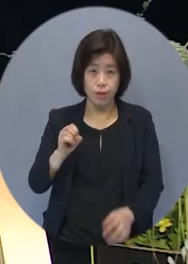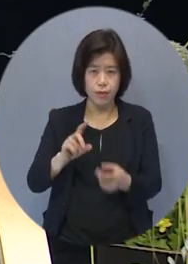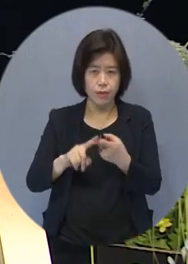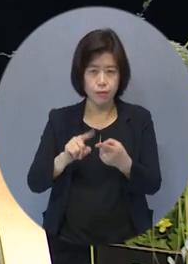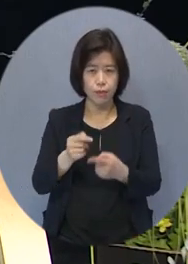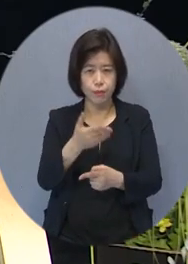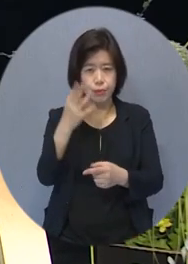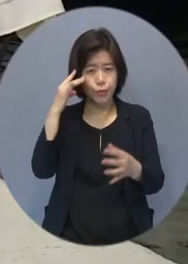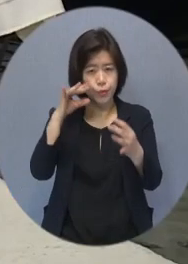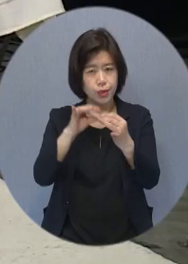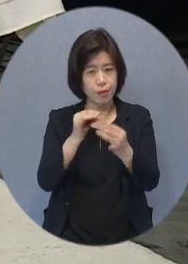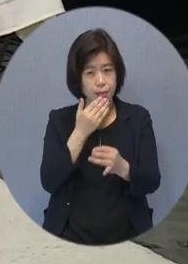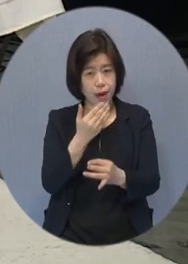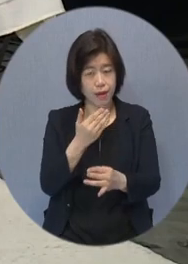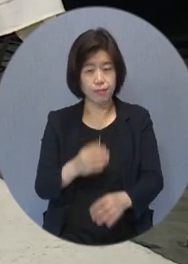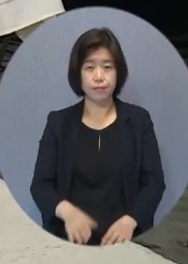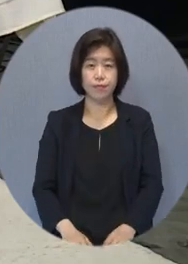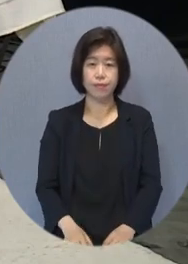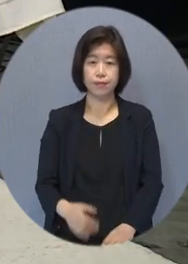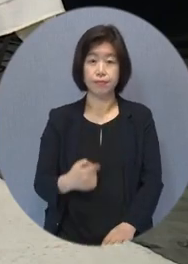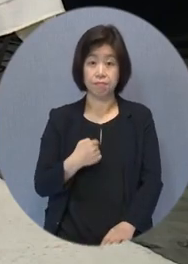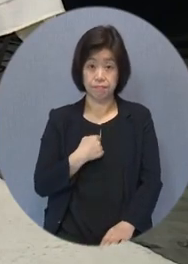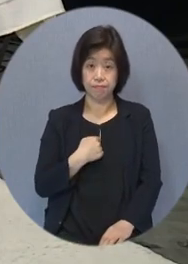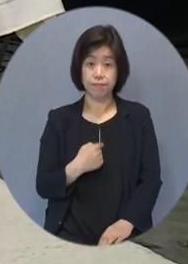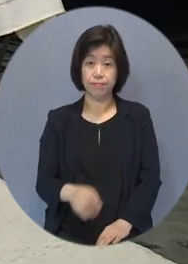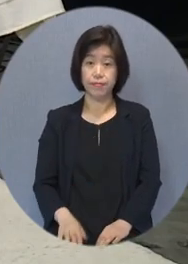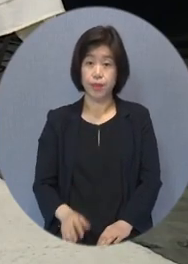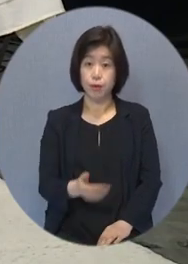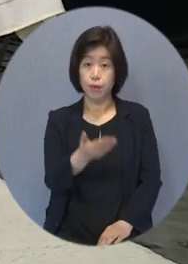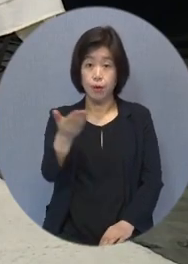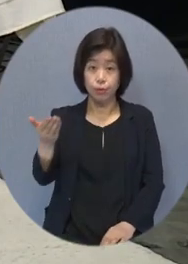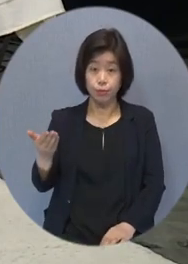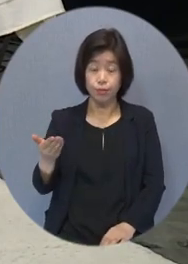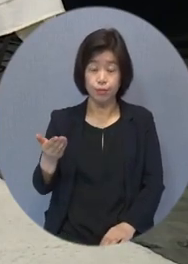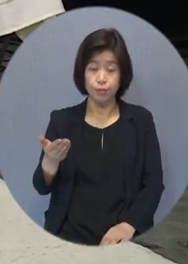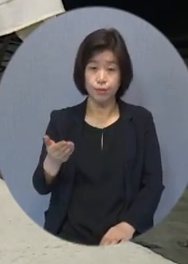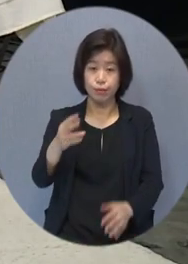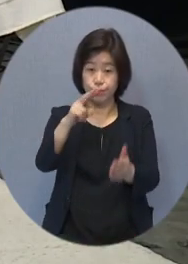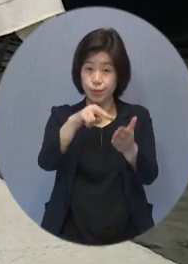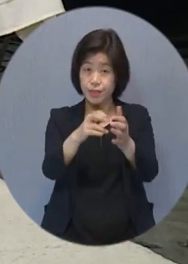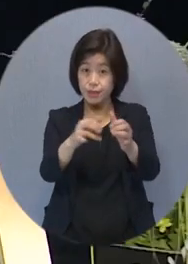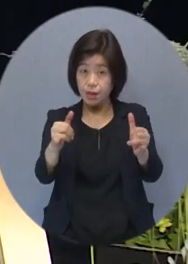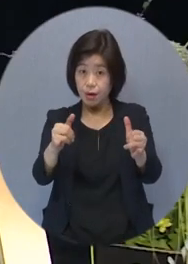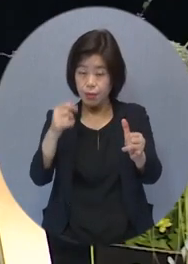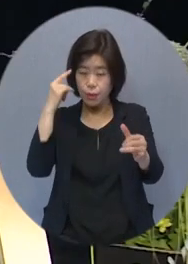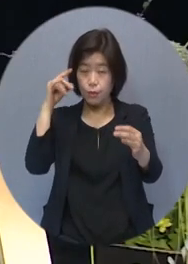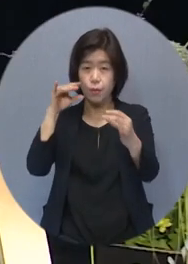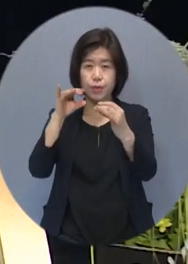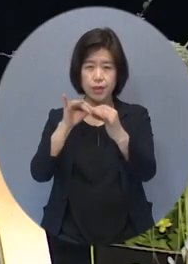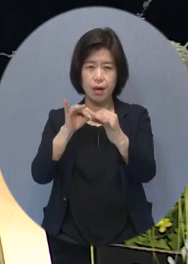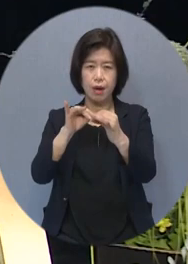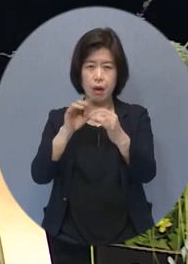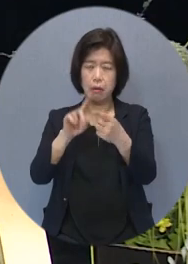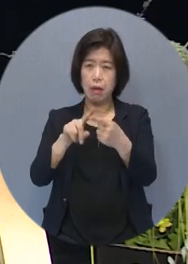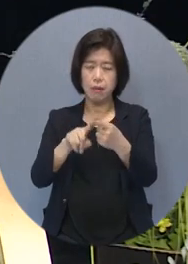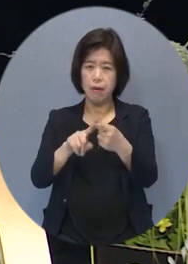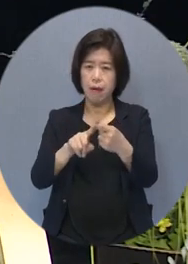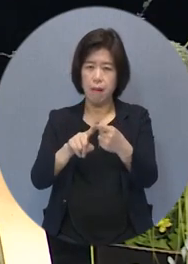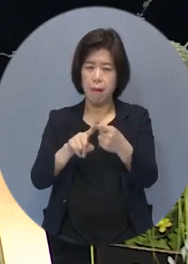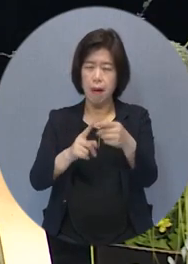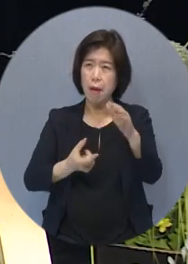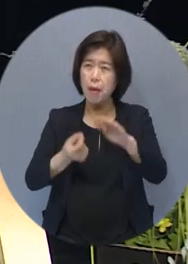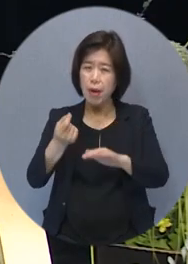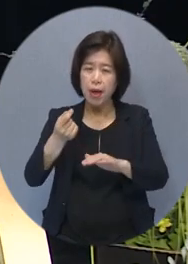동의하시는지요? 저는 독자의 동의를 얻으려고 서두르지 않는 젊은 시인의